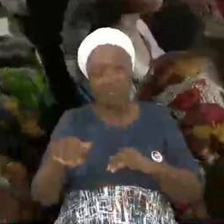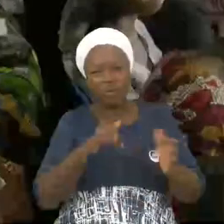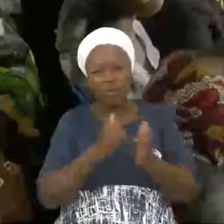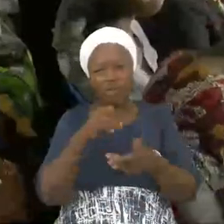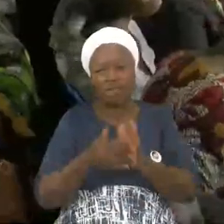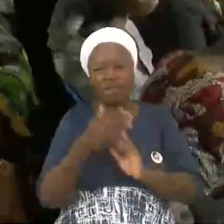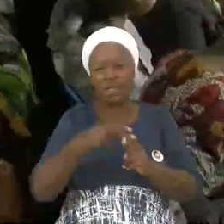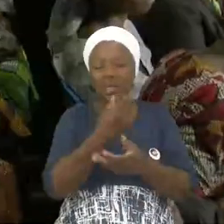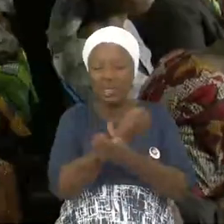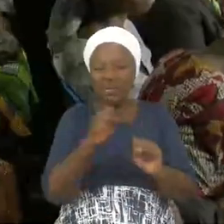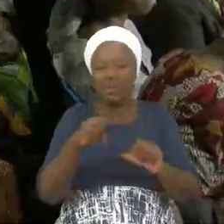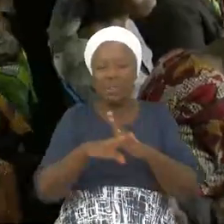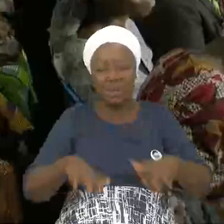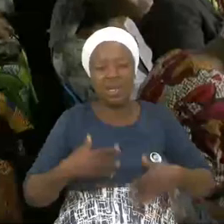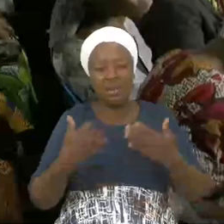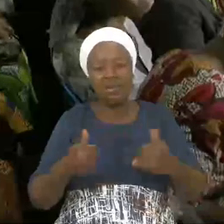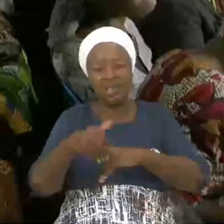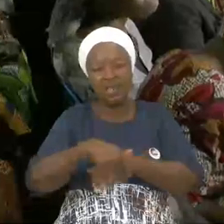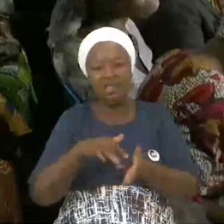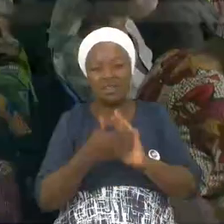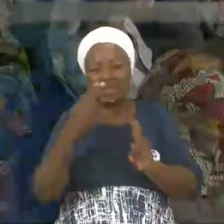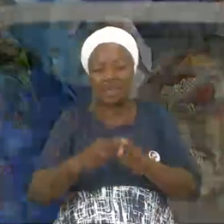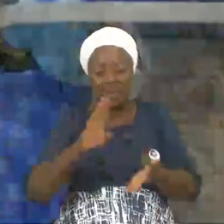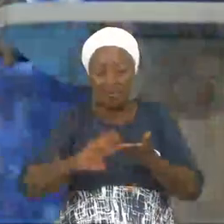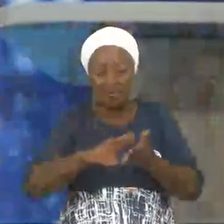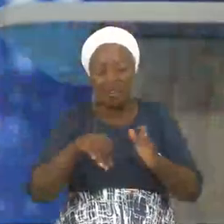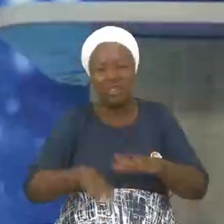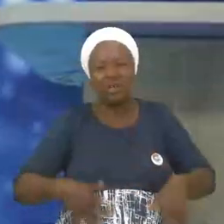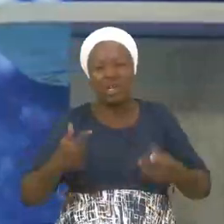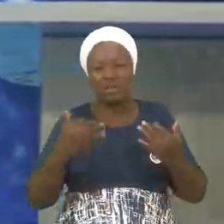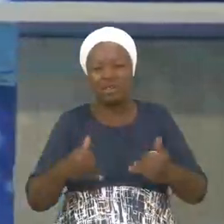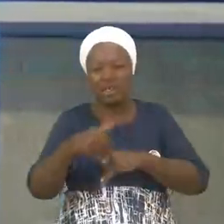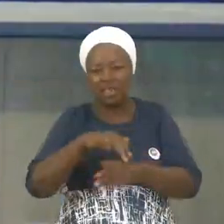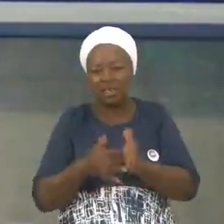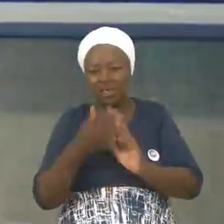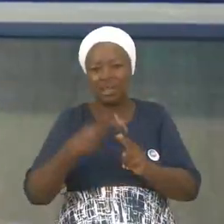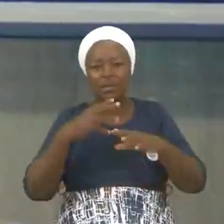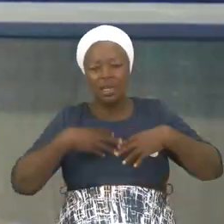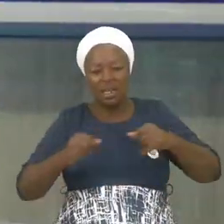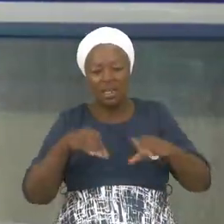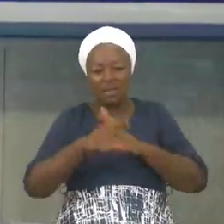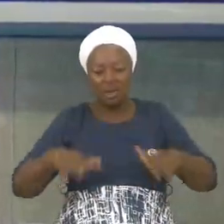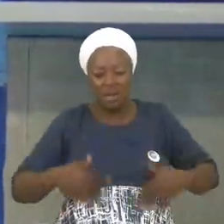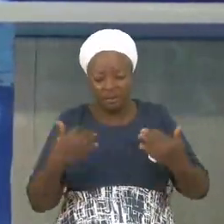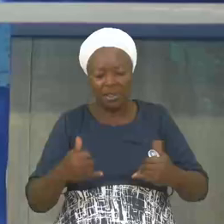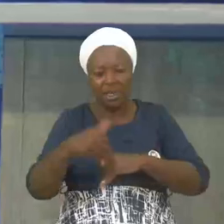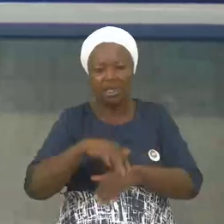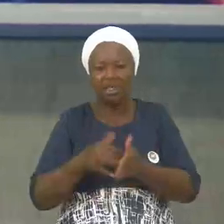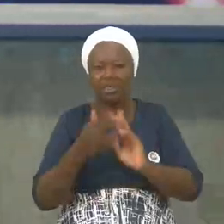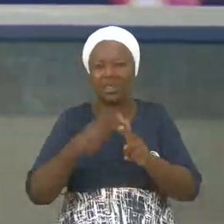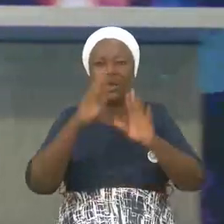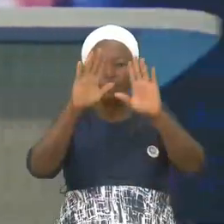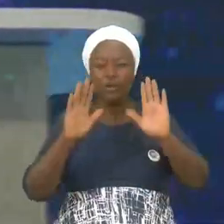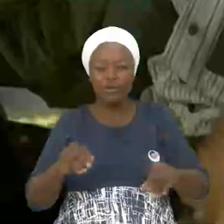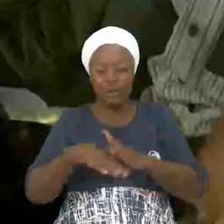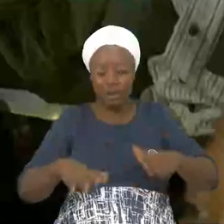vie ce soir. Le salut dans ta vie ce soir. Le pardon dans ta vie ce soir, la guérison dans ta vie ce